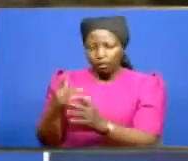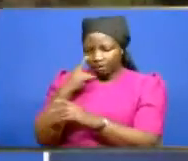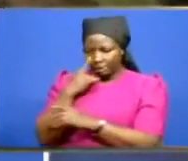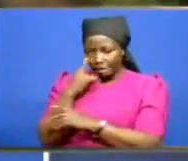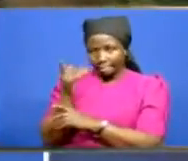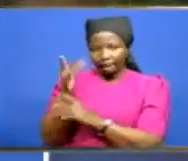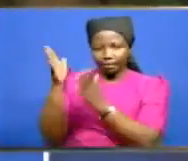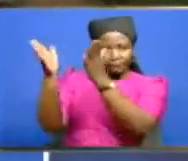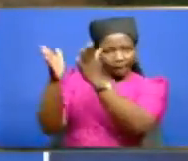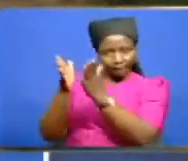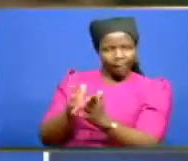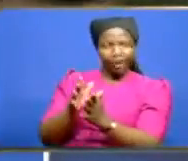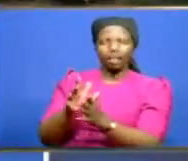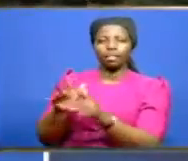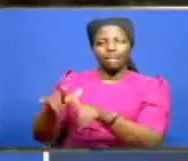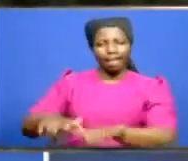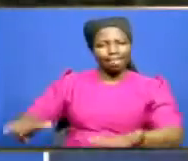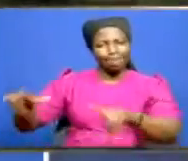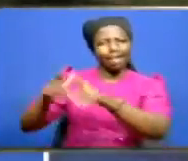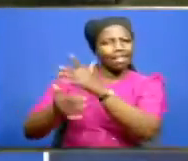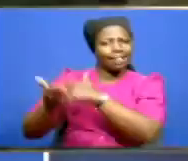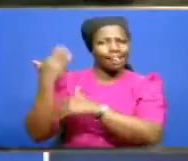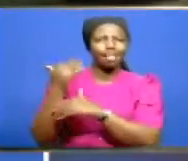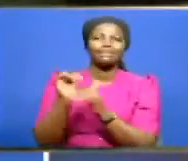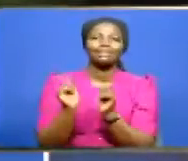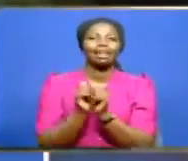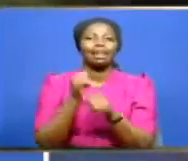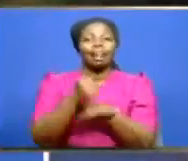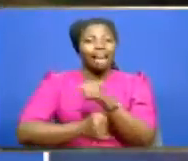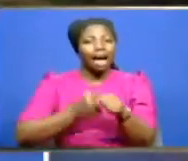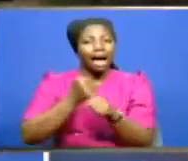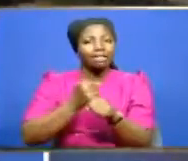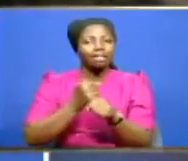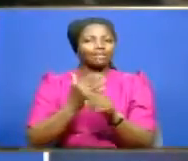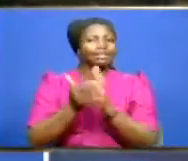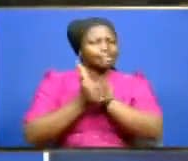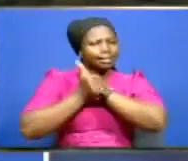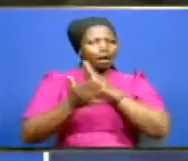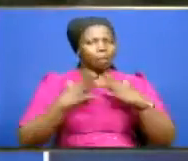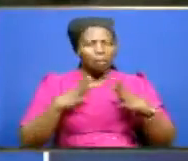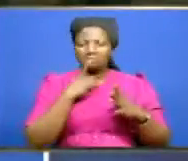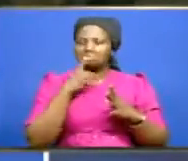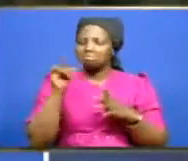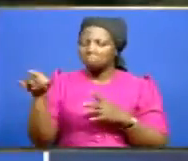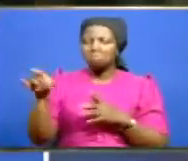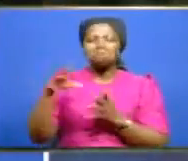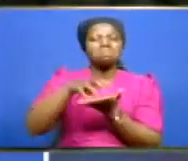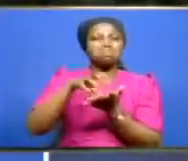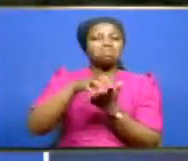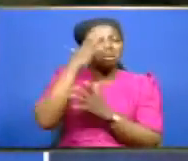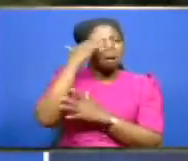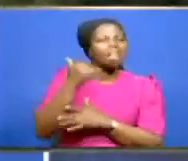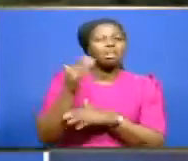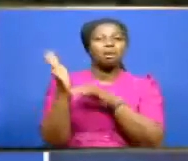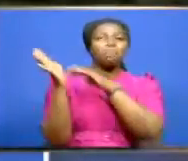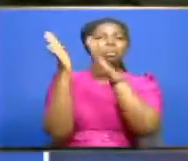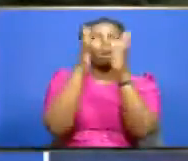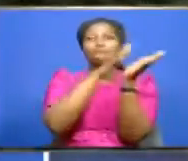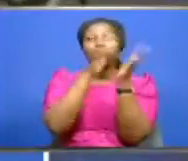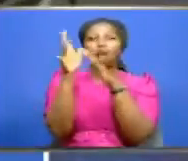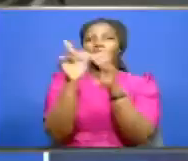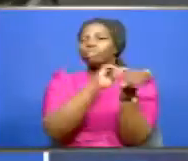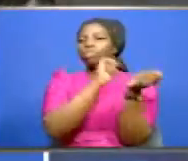Rift Valley kwa muda wa miaka 10 iliyopita, huku wataalamu wakisema hali hiyo inatokana na athari za mabadiliko ya hali ya